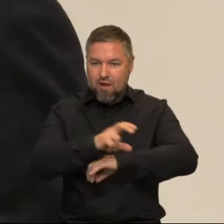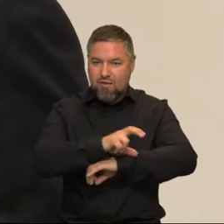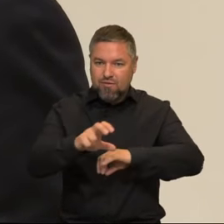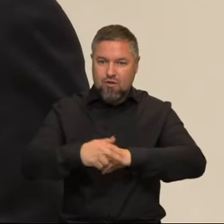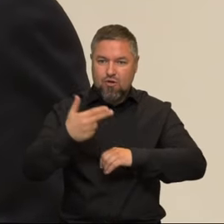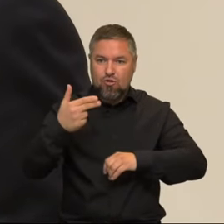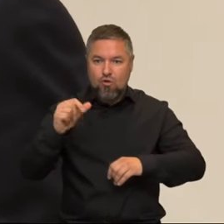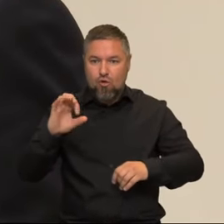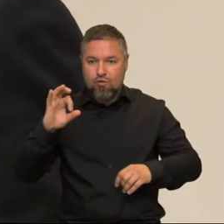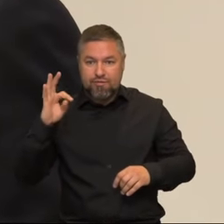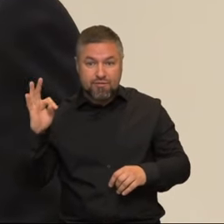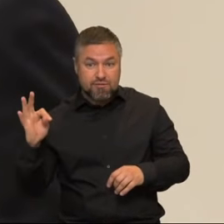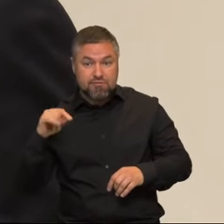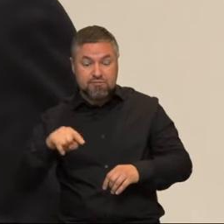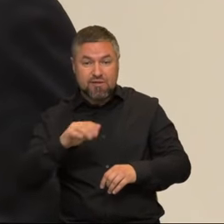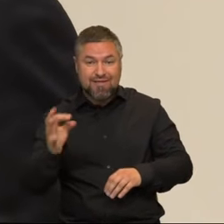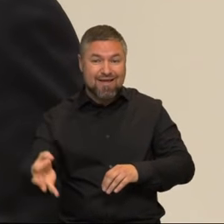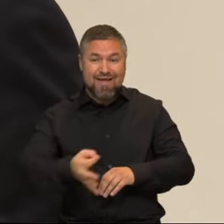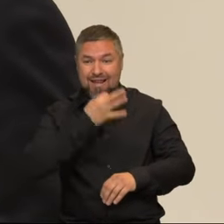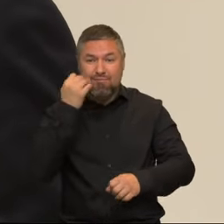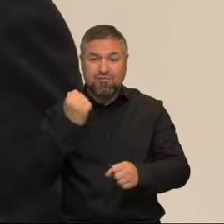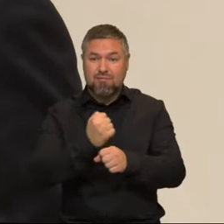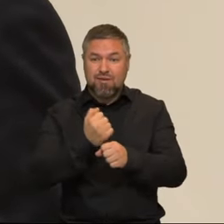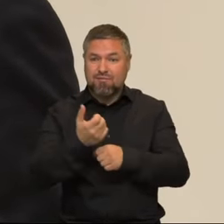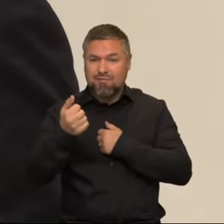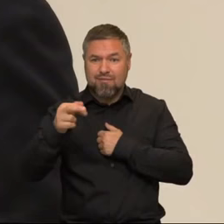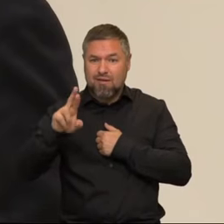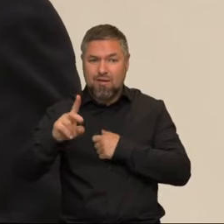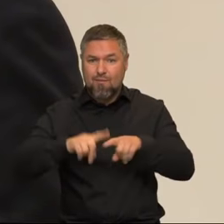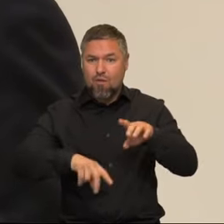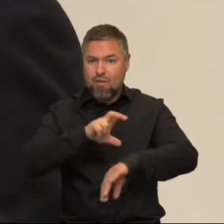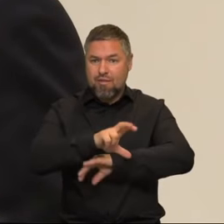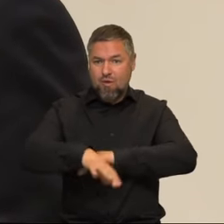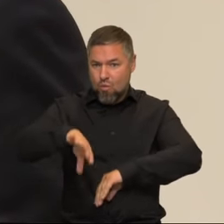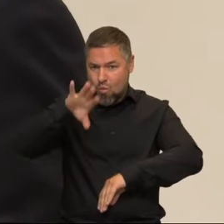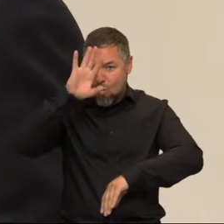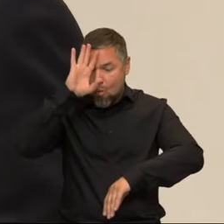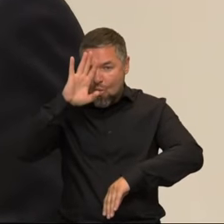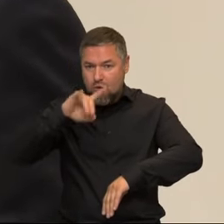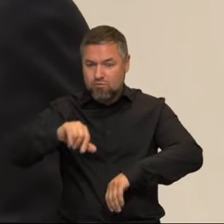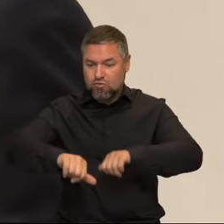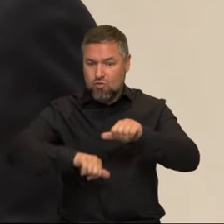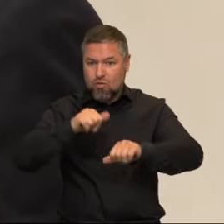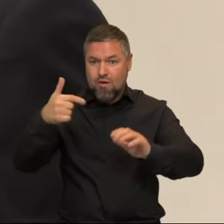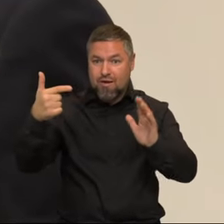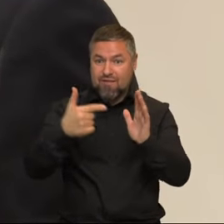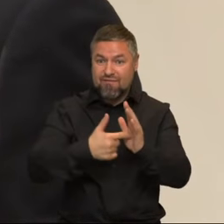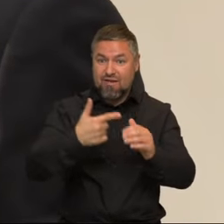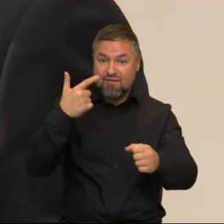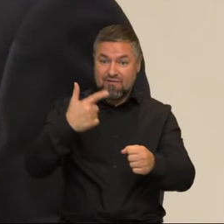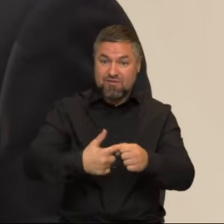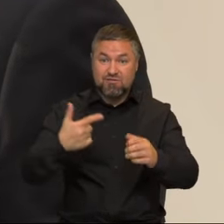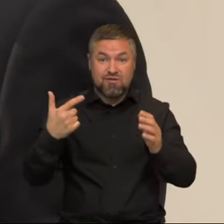NOT na najlepszą pracę magisterską w Politechnice Łódzkiej w roku akademickim